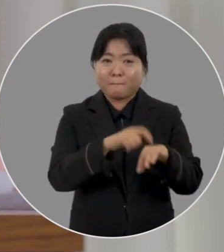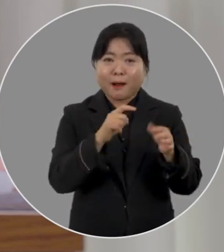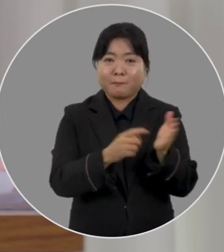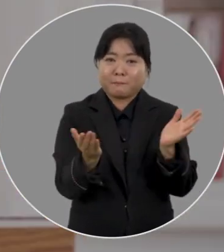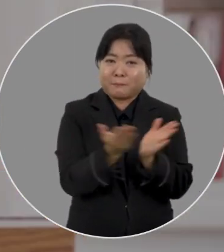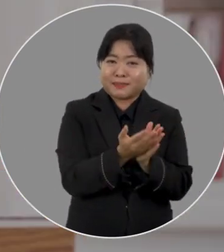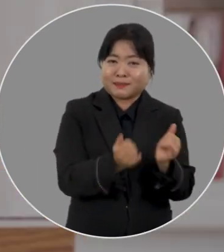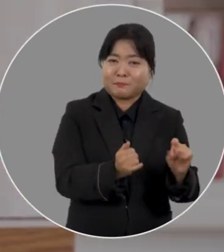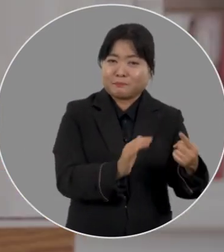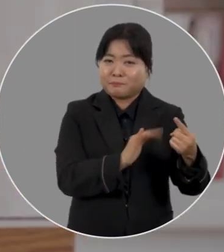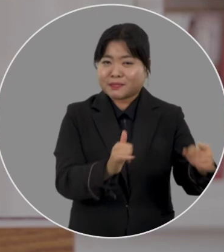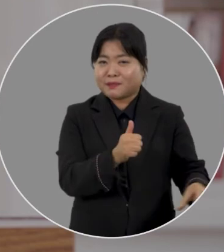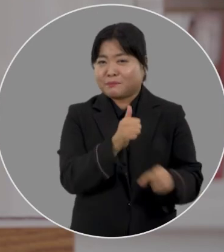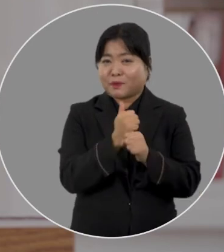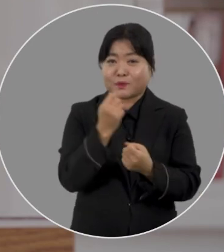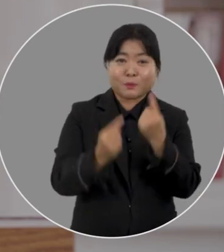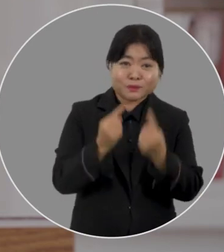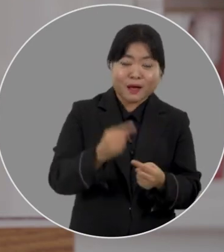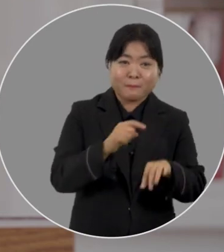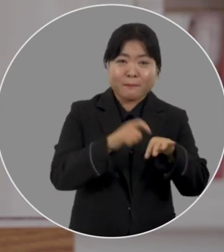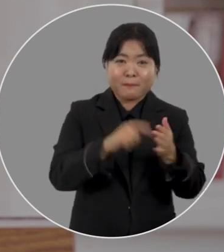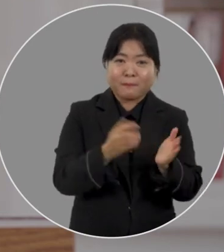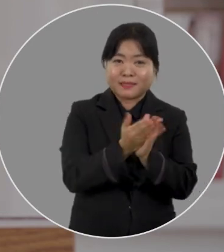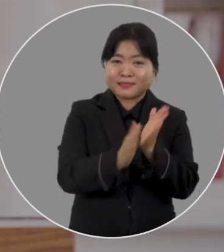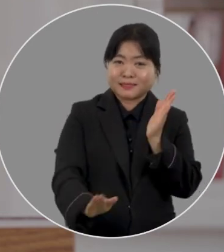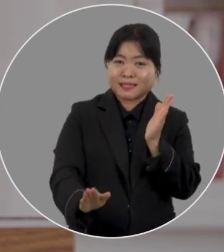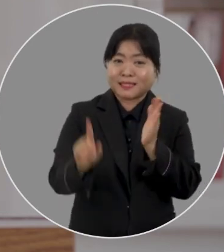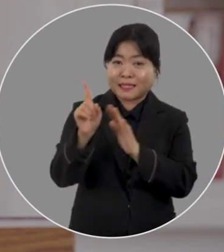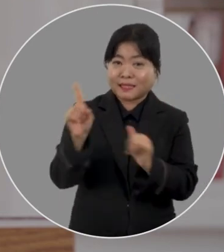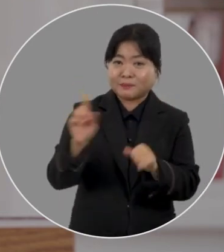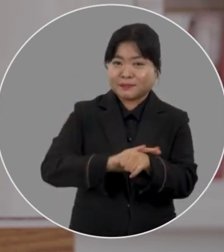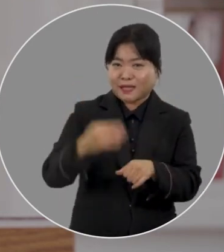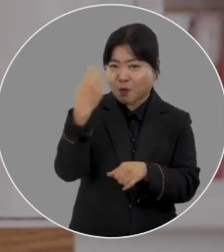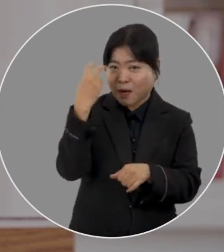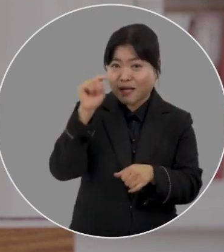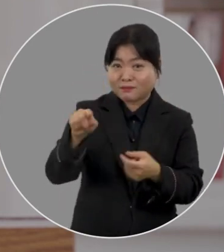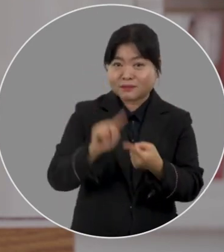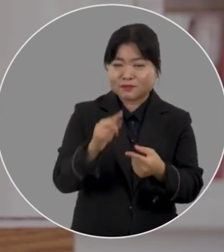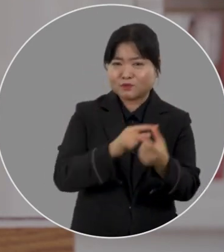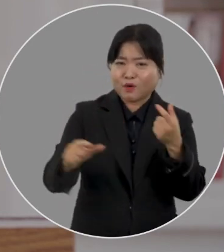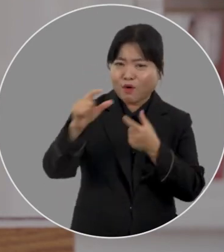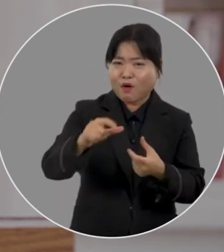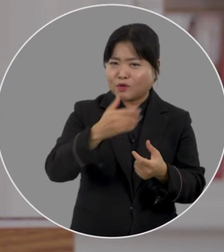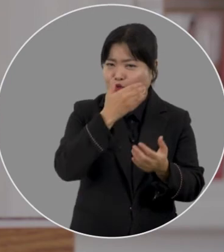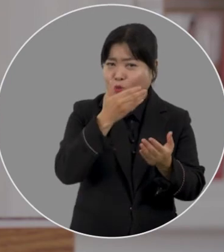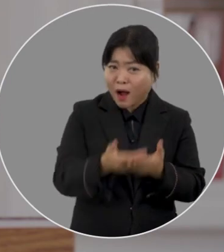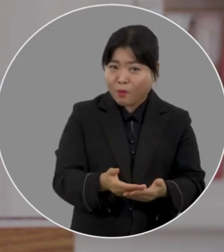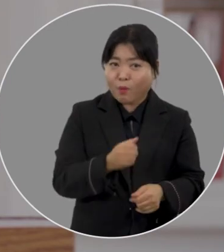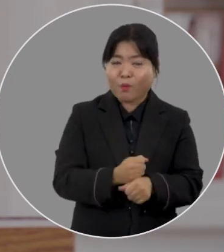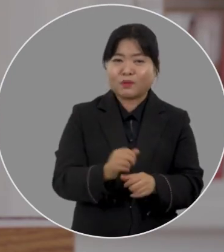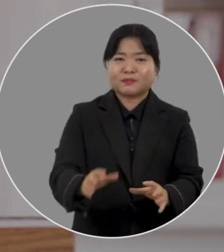많이 거느리서 하는 것보다 마음에 맞지 않는 한 사람을 잘 관리하는 것이 훨씬